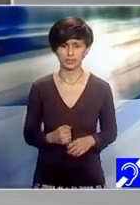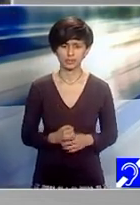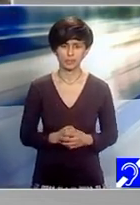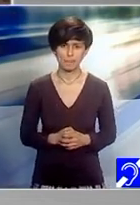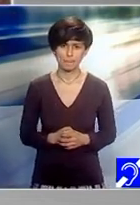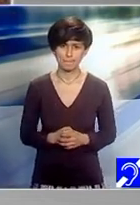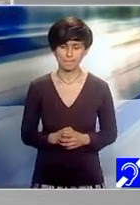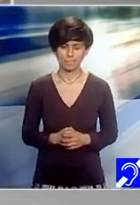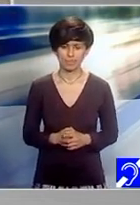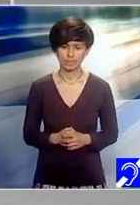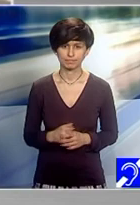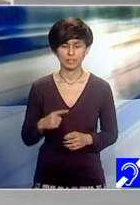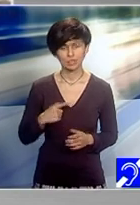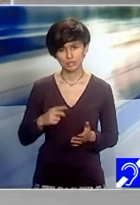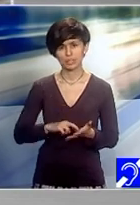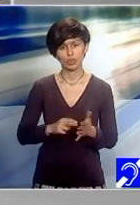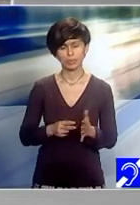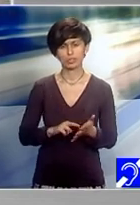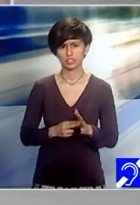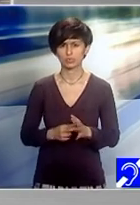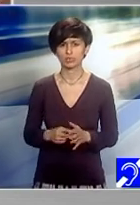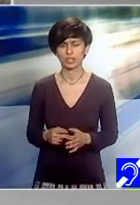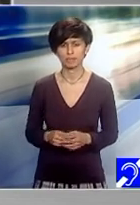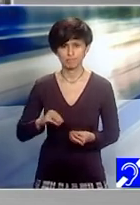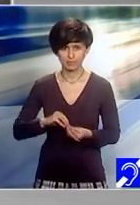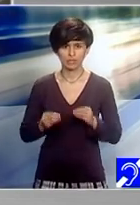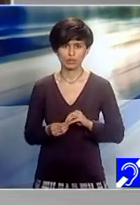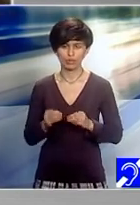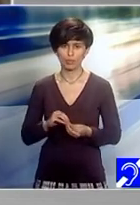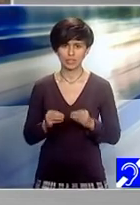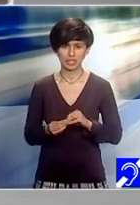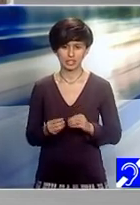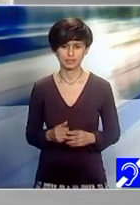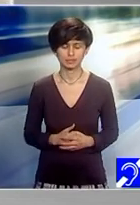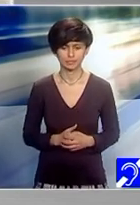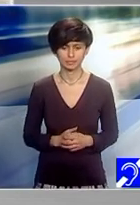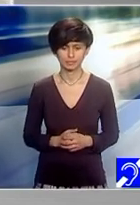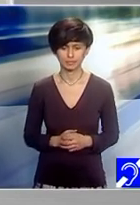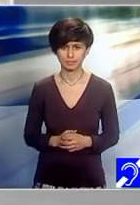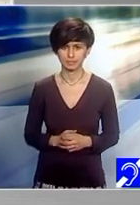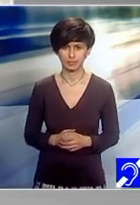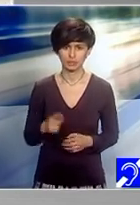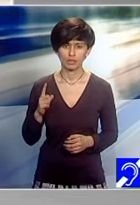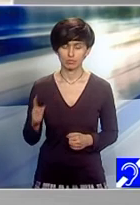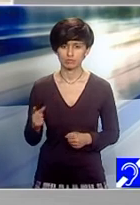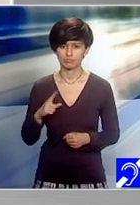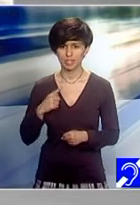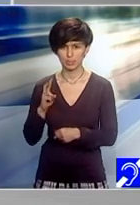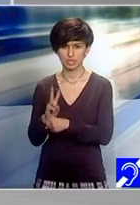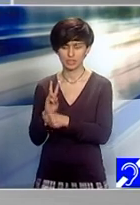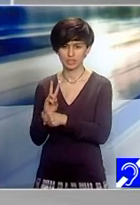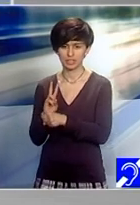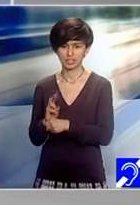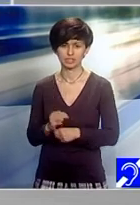de complex procedeu. E mai greu să pui diagnosticul în leziuni incipiente decât în leziunile mari și trebuie să fii foarte atent să nu le